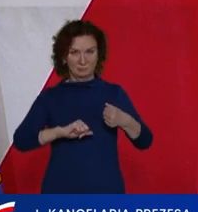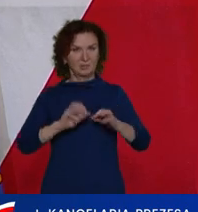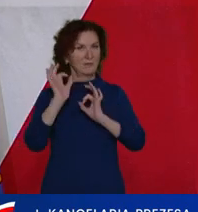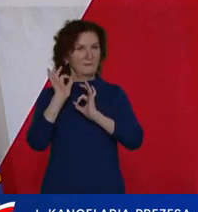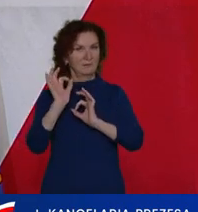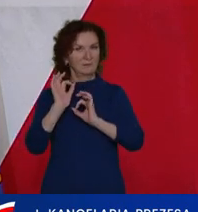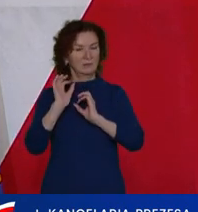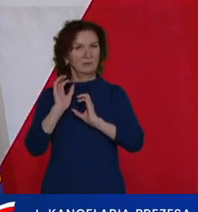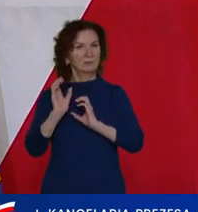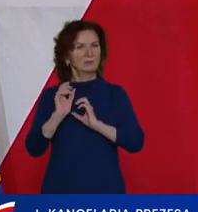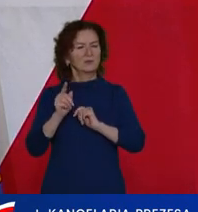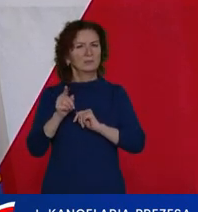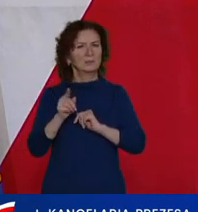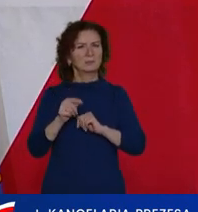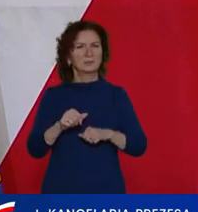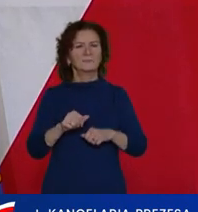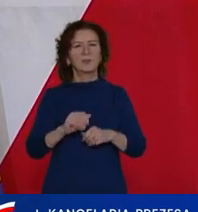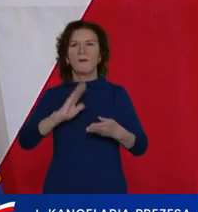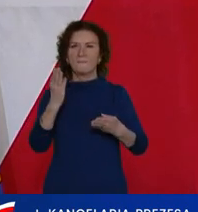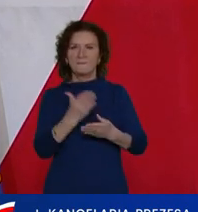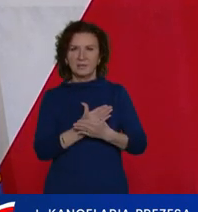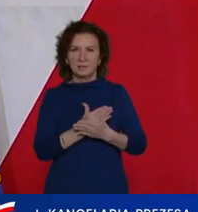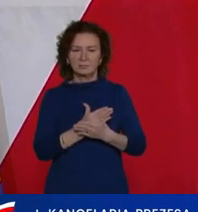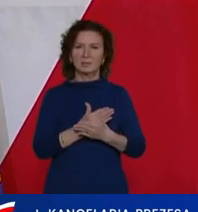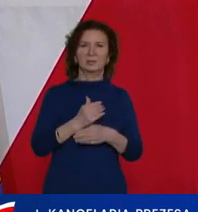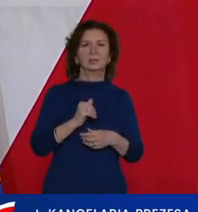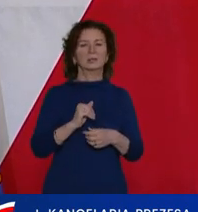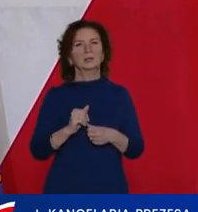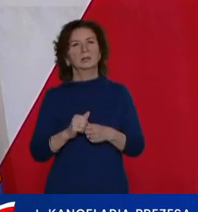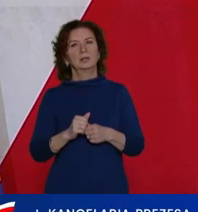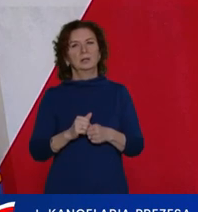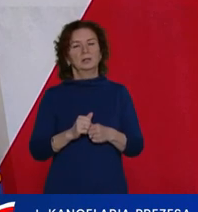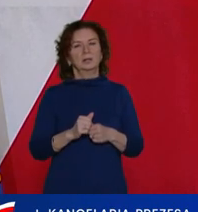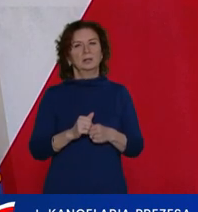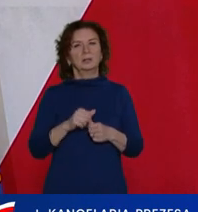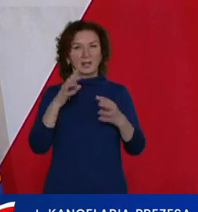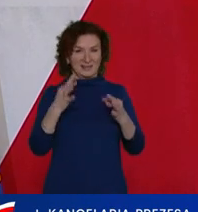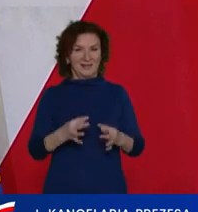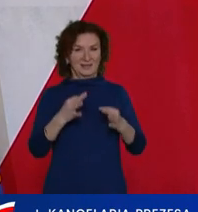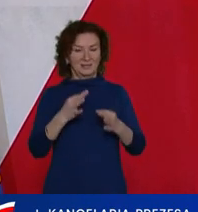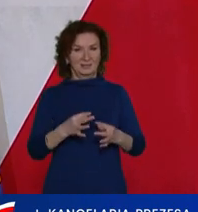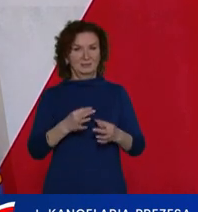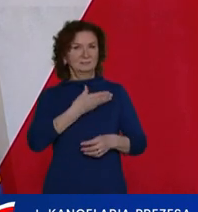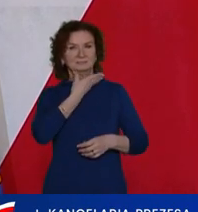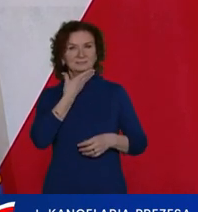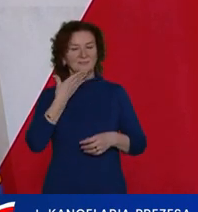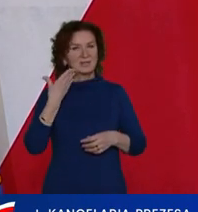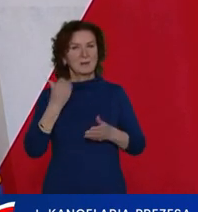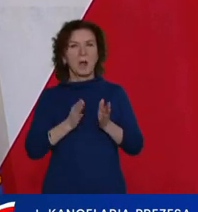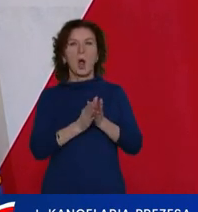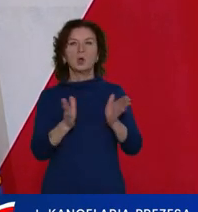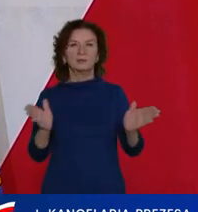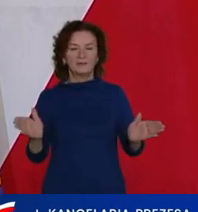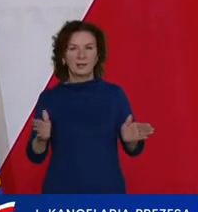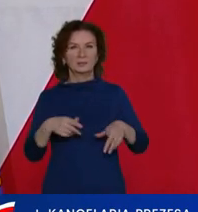& Johnson w Polsce oraz w Urzędzie Rejestracji Produktów Leczniczych. Na tą chwilę nie ma otwartych